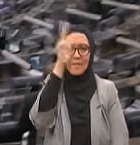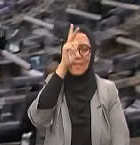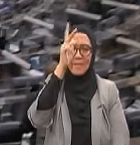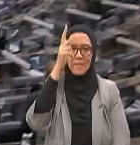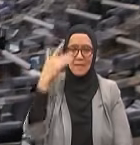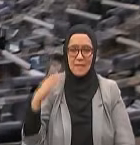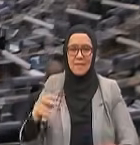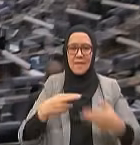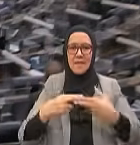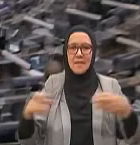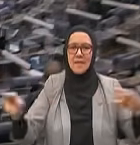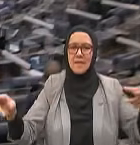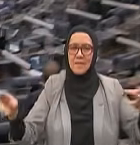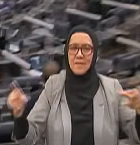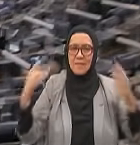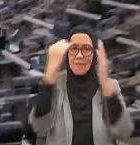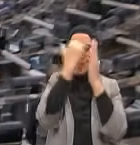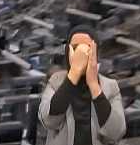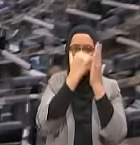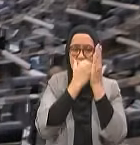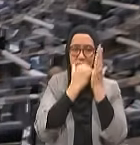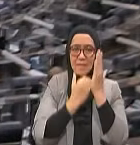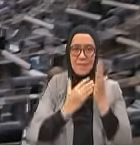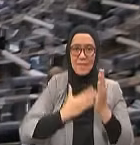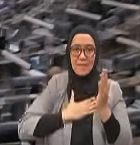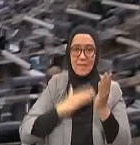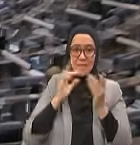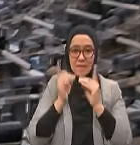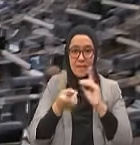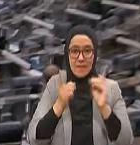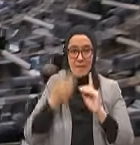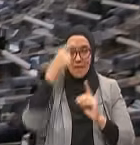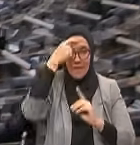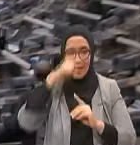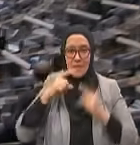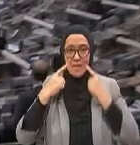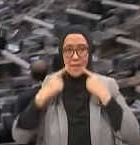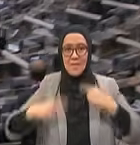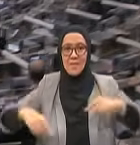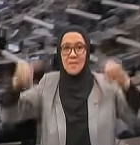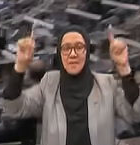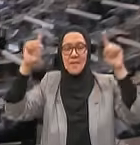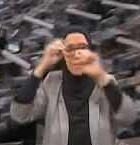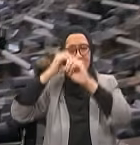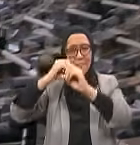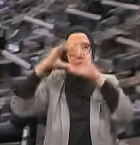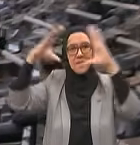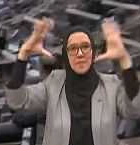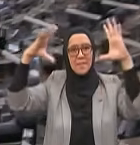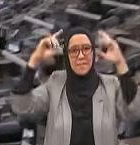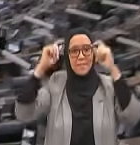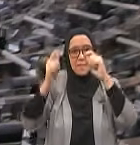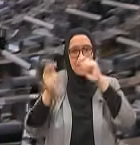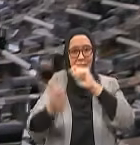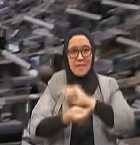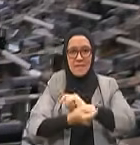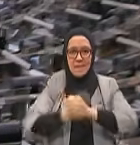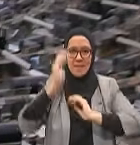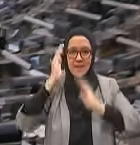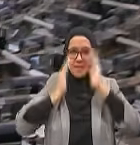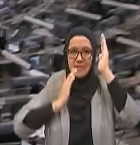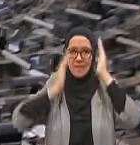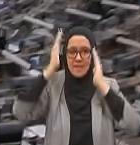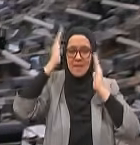melancarkan Ajendam III hop bagi menjayakan respirasi transformis Malaysia